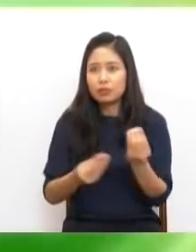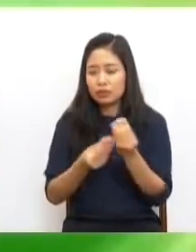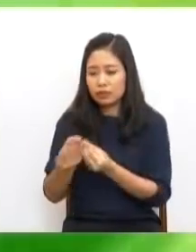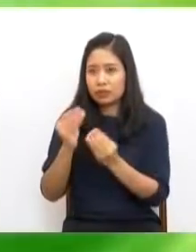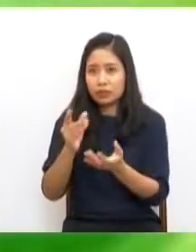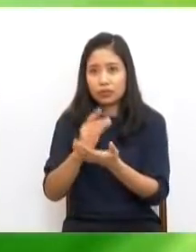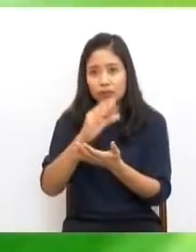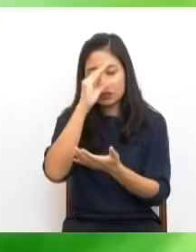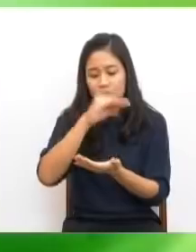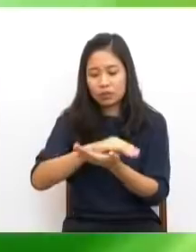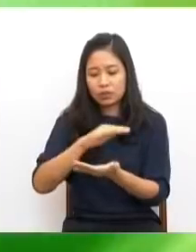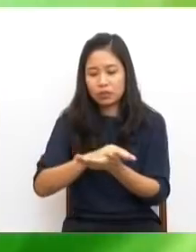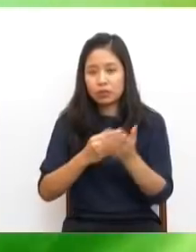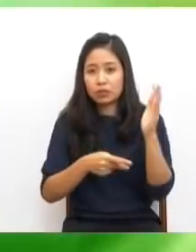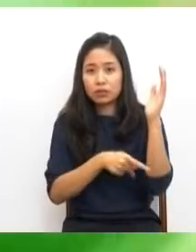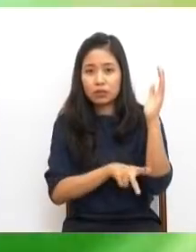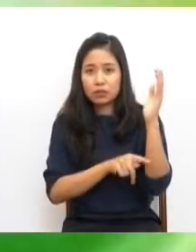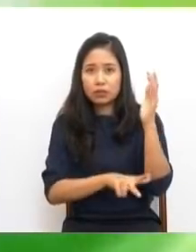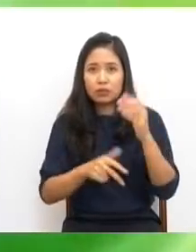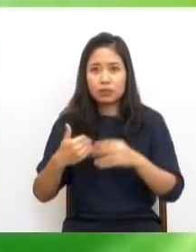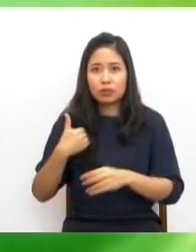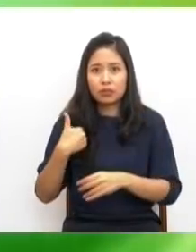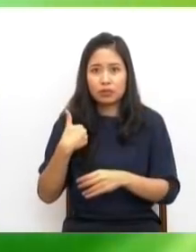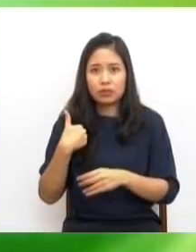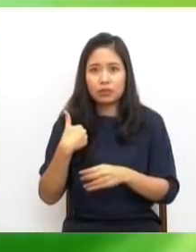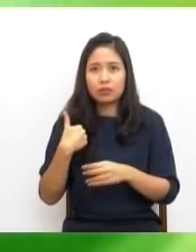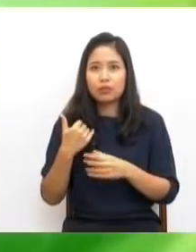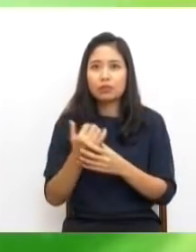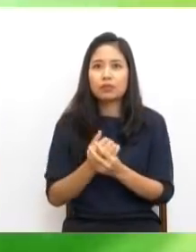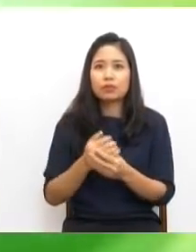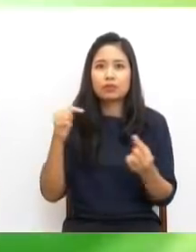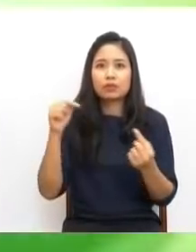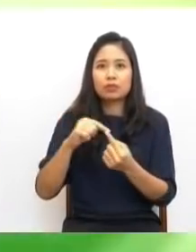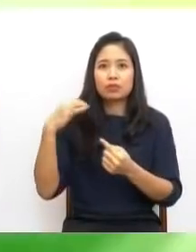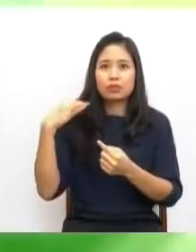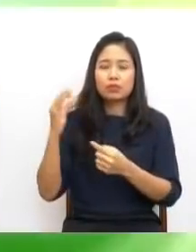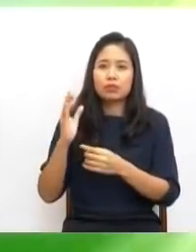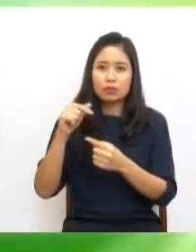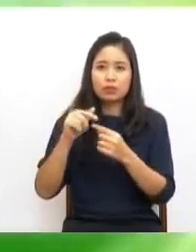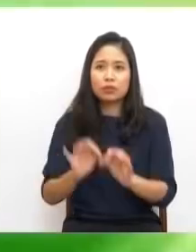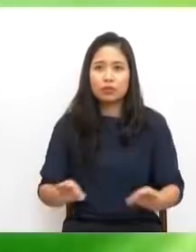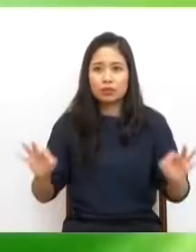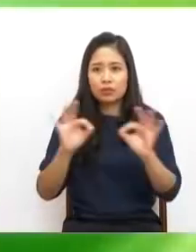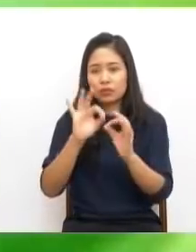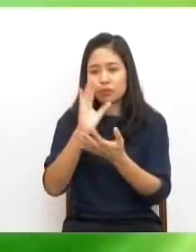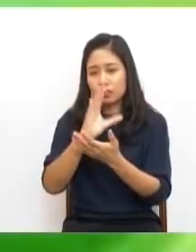ขาอยู่ในอาชีพที่มีงานทำที่ดีในภูเก็ตภาษาก็กลายเป็นเรื่องสำคัญเพราะนั้นถ้าหากเราสร้างโรงเรียนนานาช